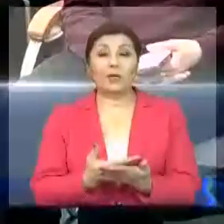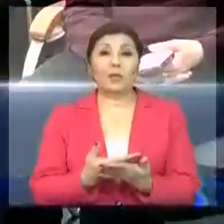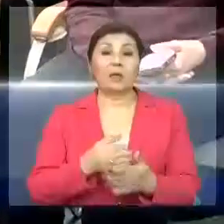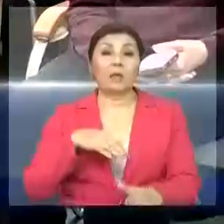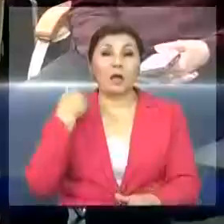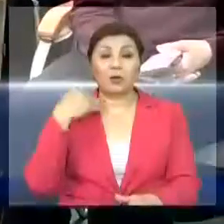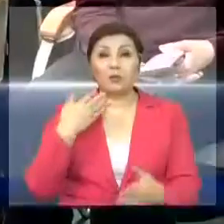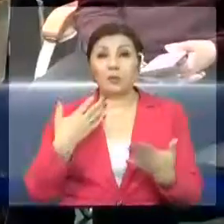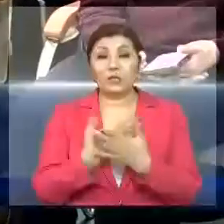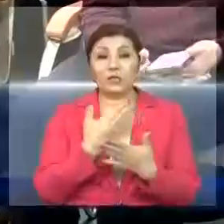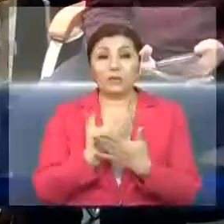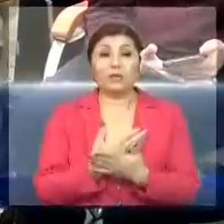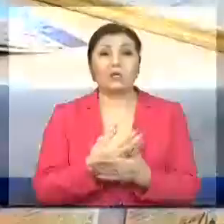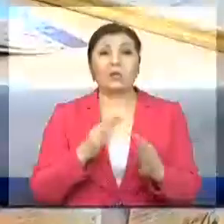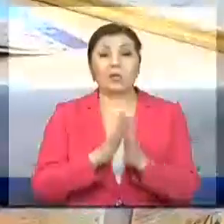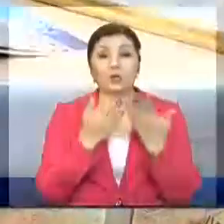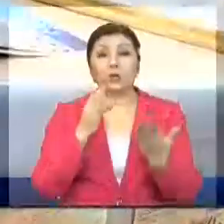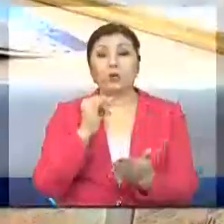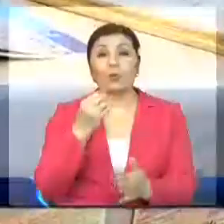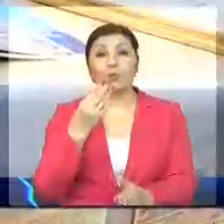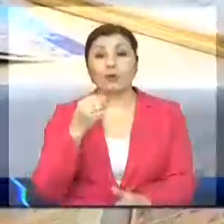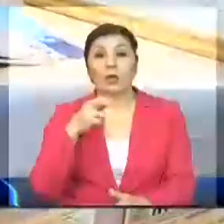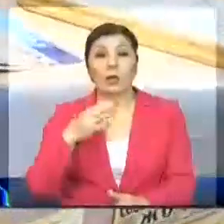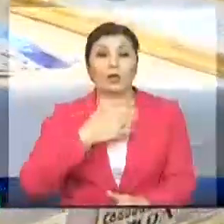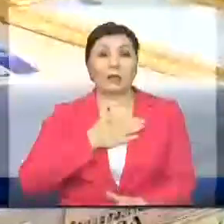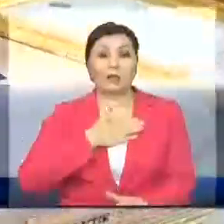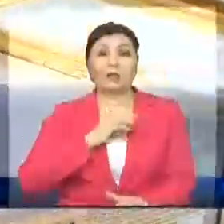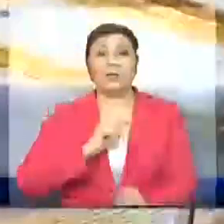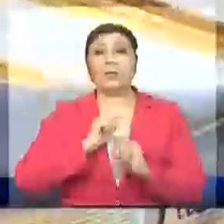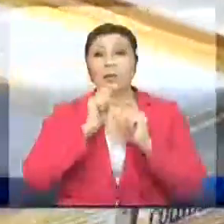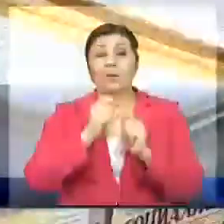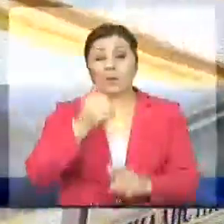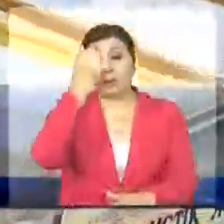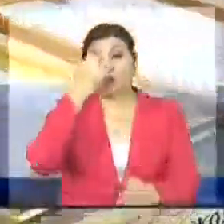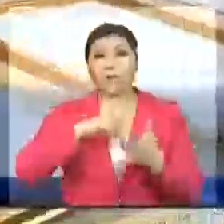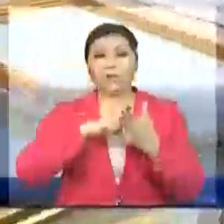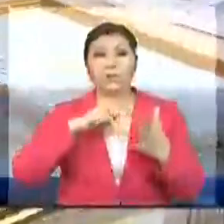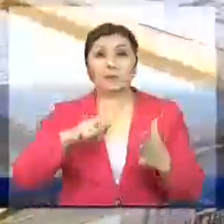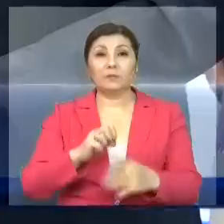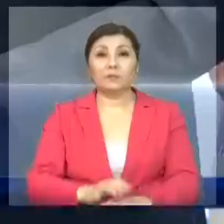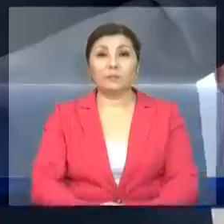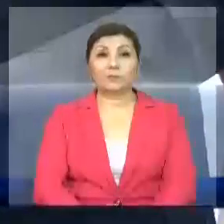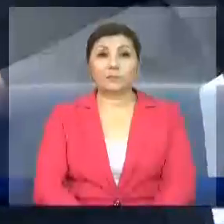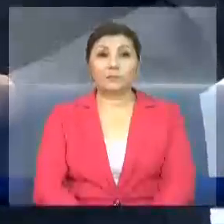завершении мероприятия ряд активных подписчиков были награждены благодарственными письмами ТО «Актобе Медиа» и областного управления образования.